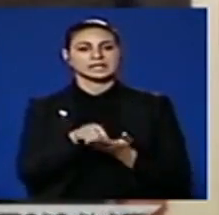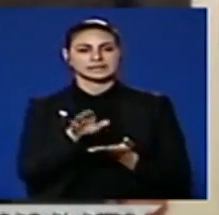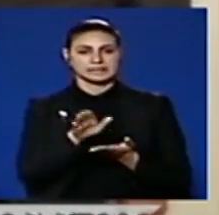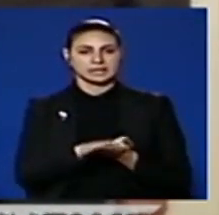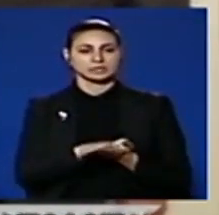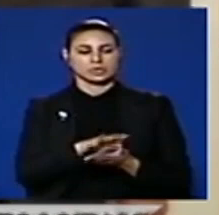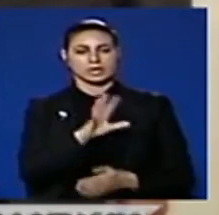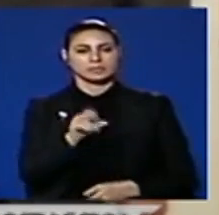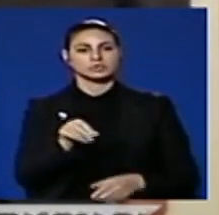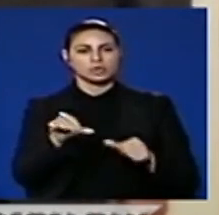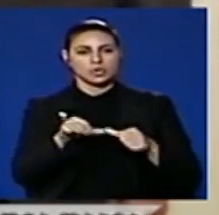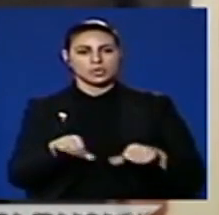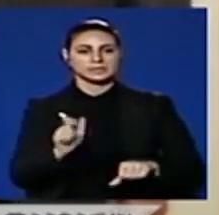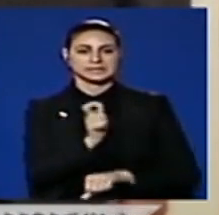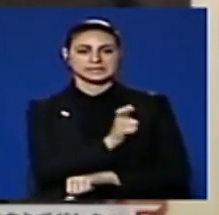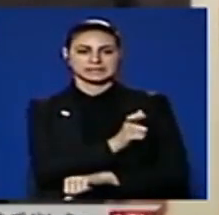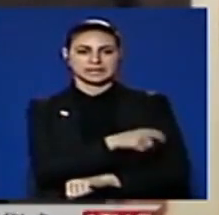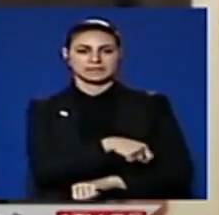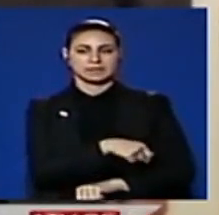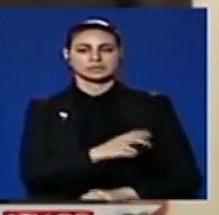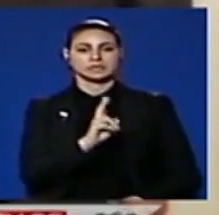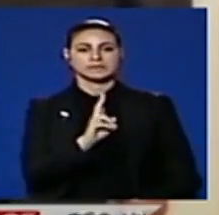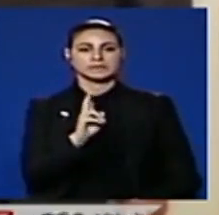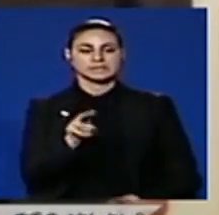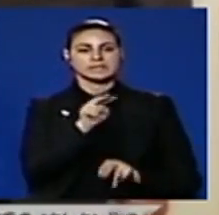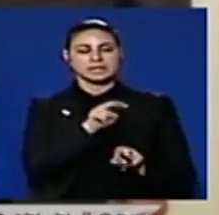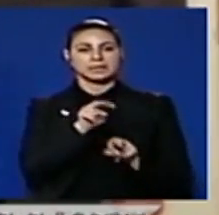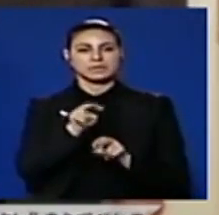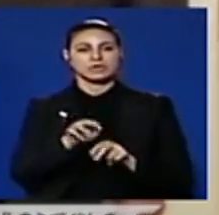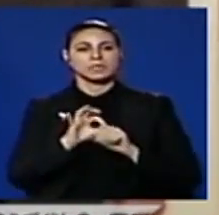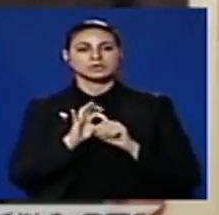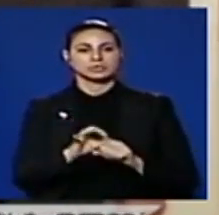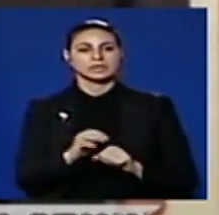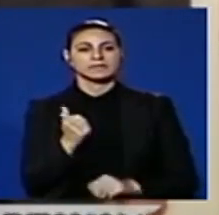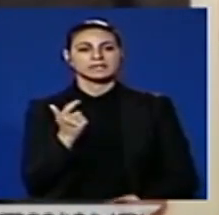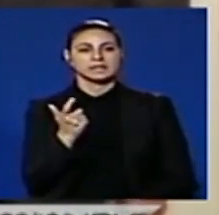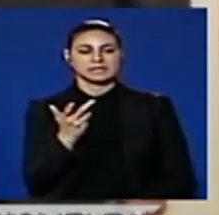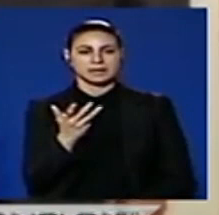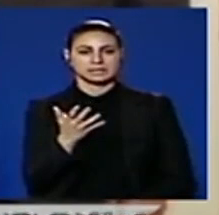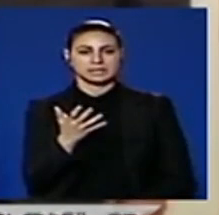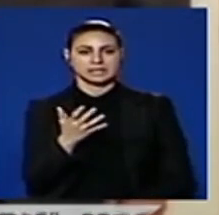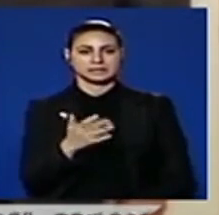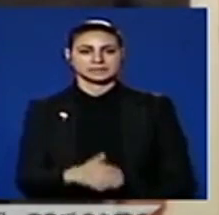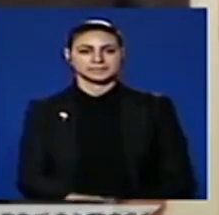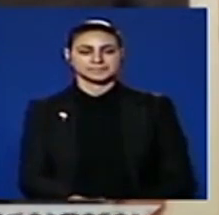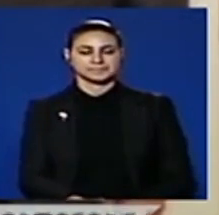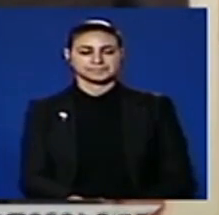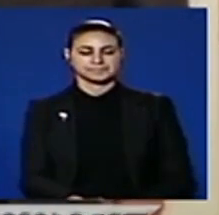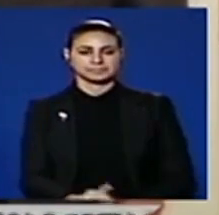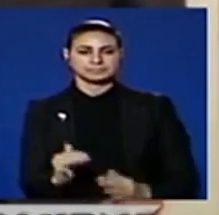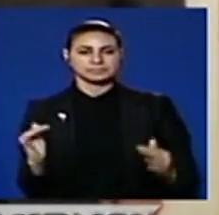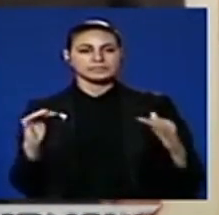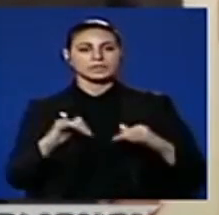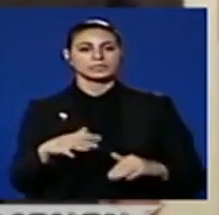რეგისტრატორებს, კომისიის წევრებს, რომლებიც ზედამხედველობას უწევენ, რამდენად მოდიან ქართული